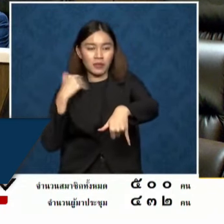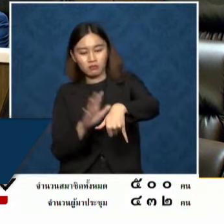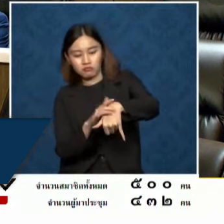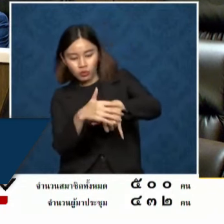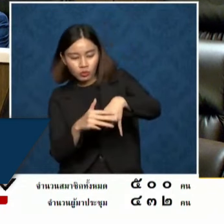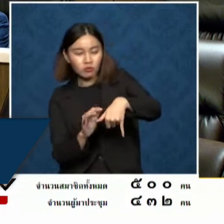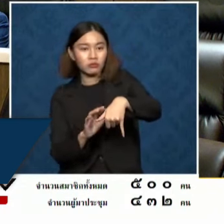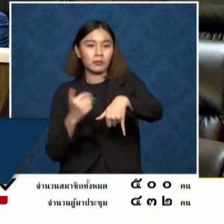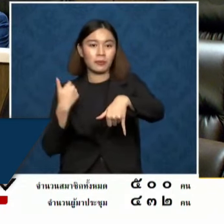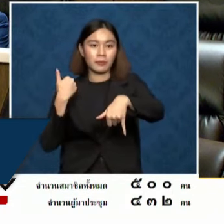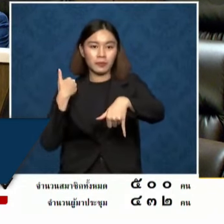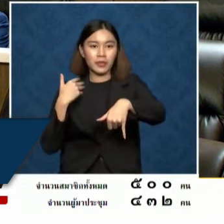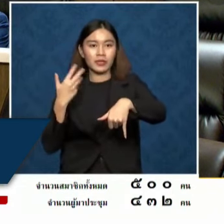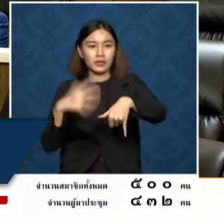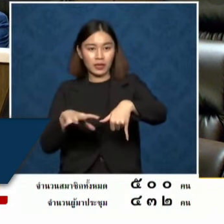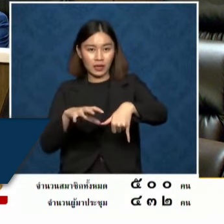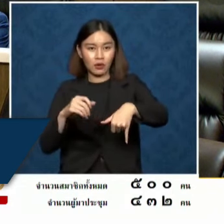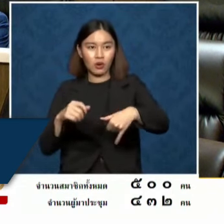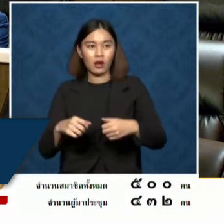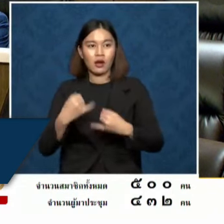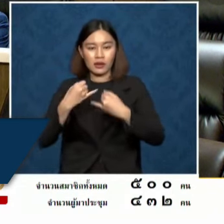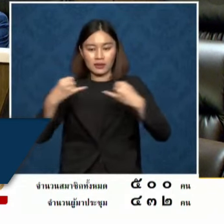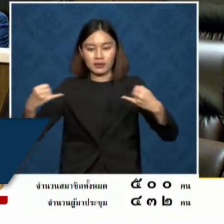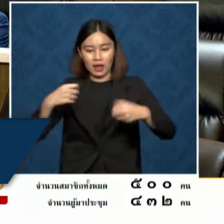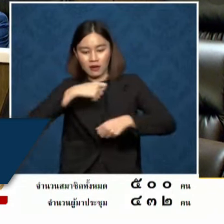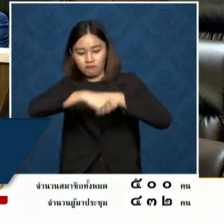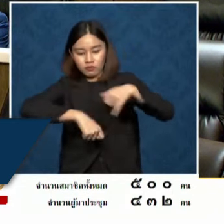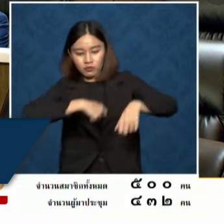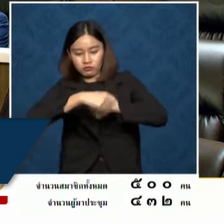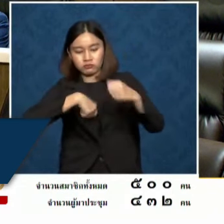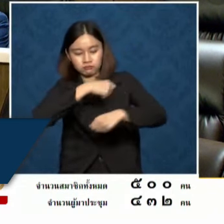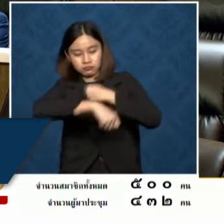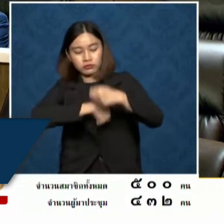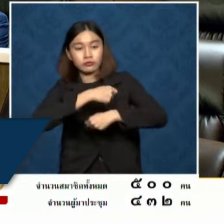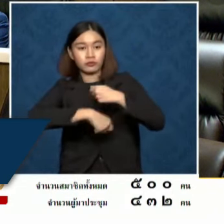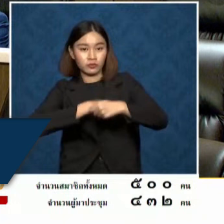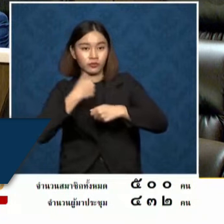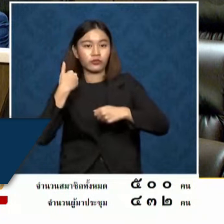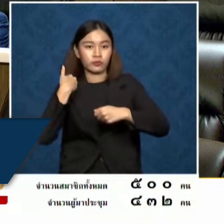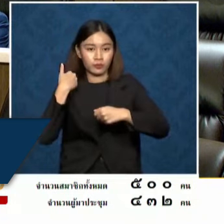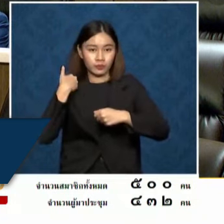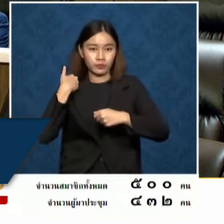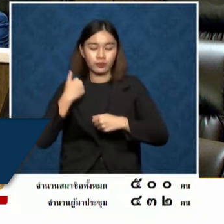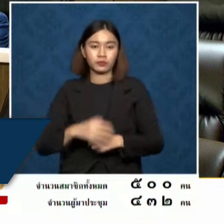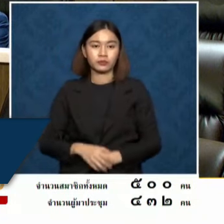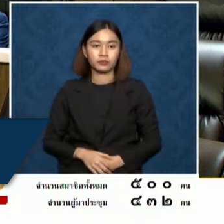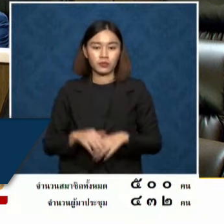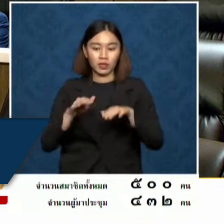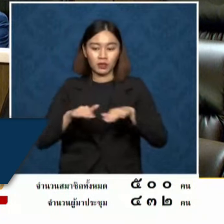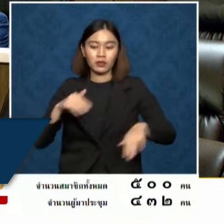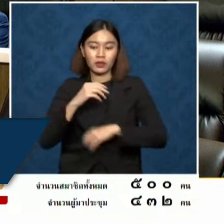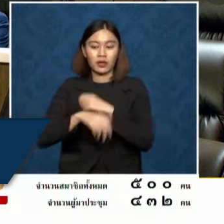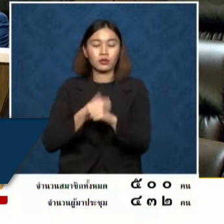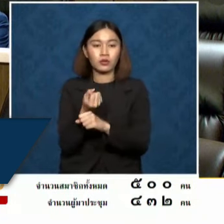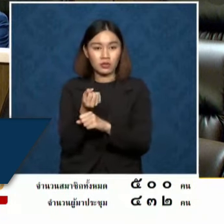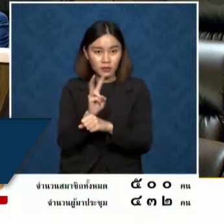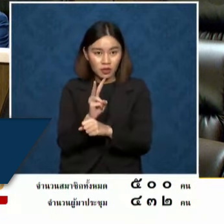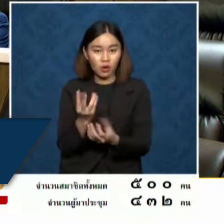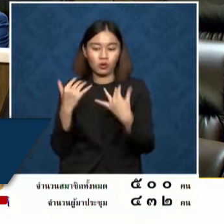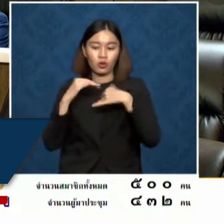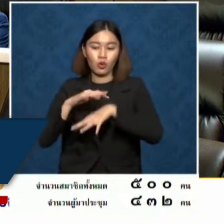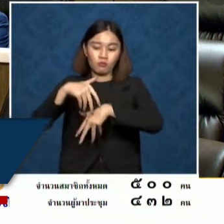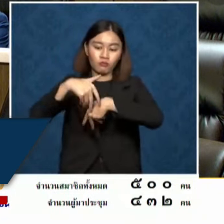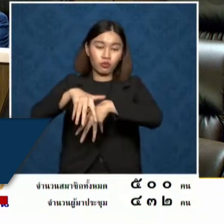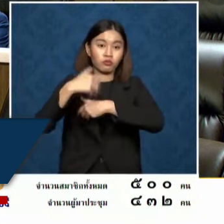ทั่วและจากนั้นนะครับก็เอาสายเคเบิลทายมามัดมือยังมีเด็กอายุ 12ปีครับที่เข้าร่วม